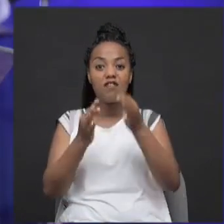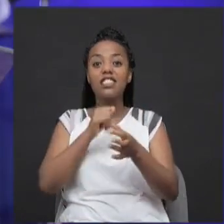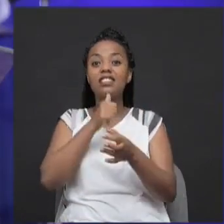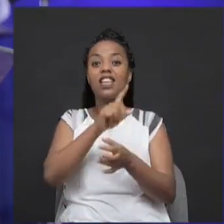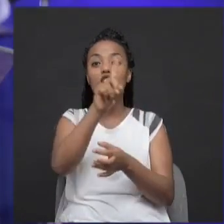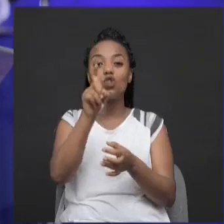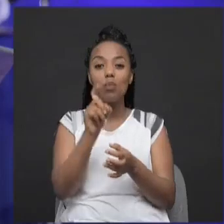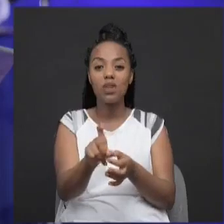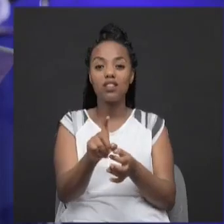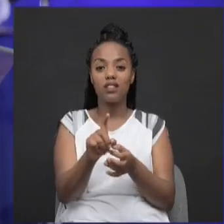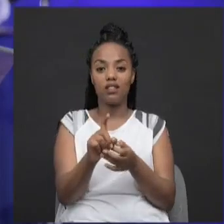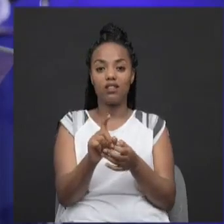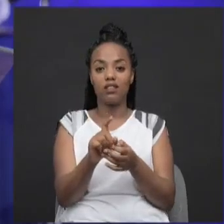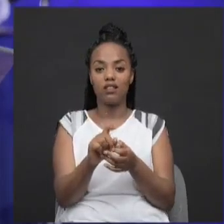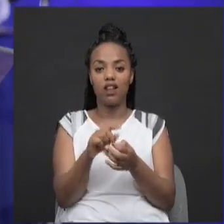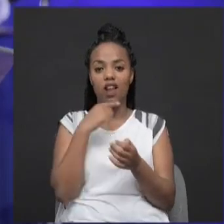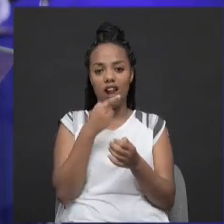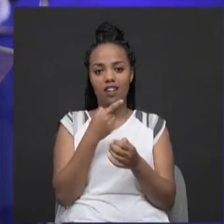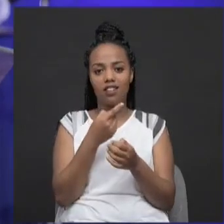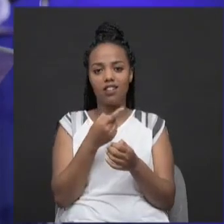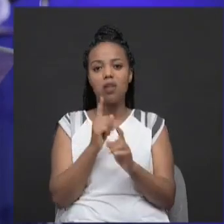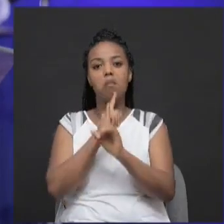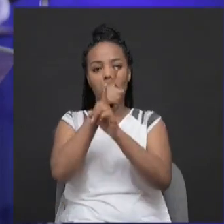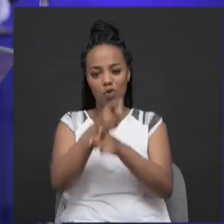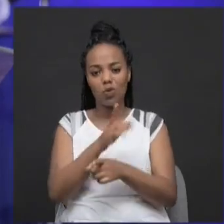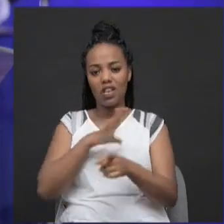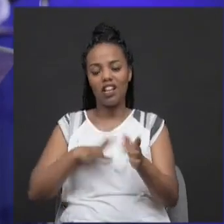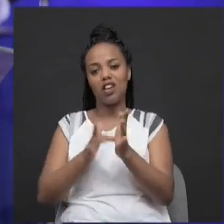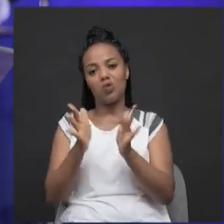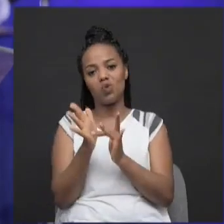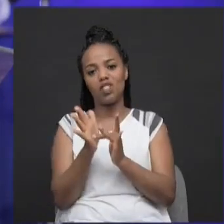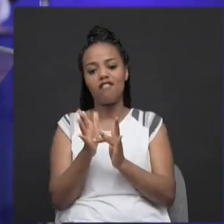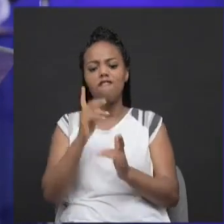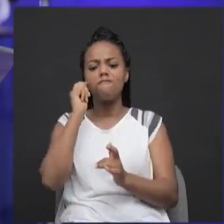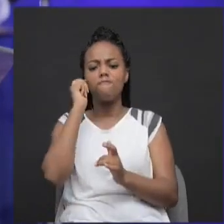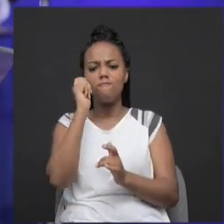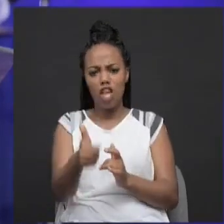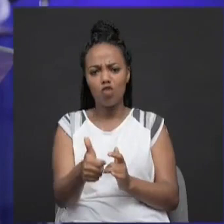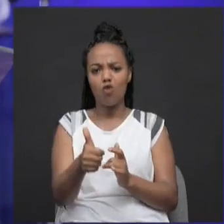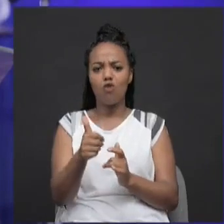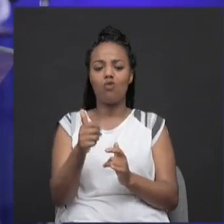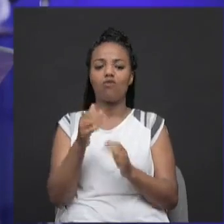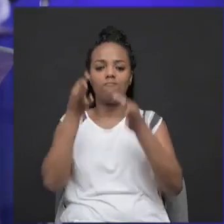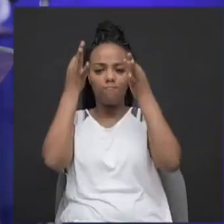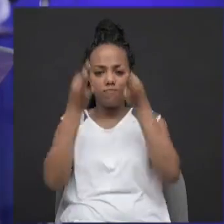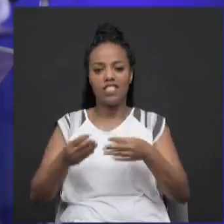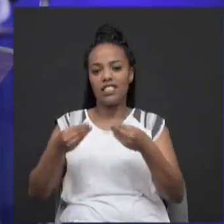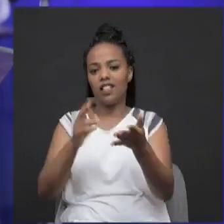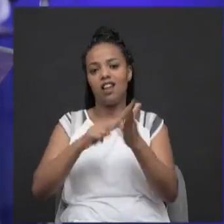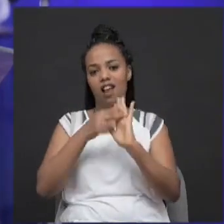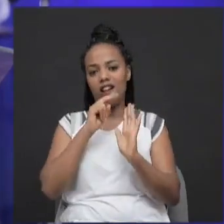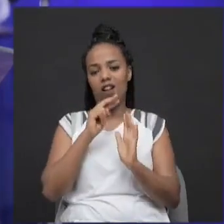አይፈርድላቸውም ምን ብሎ ይጠይቅና መልሶ ጌታ ኢየሱስ ክርስቶስ እንደዚህ ይላል ፈጥኖ ይፈርድላቸዋል። ማለት